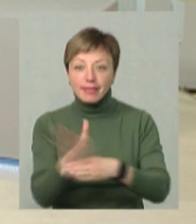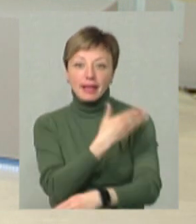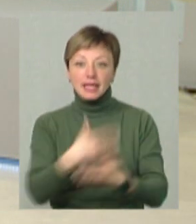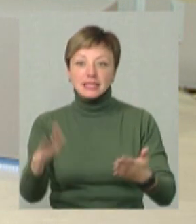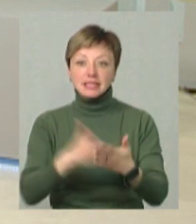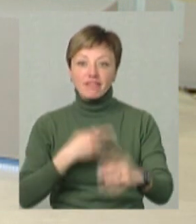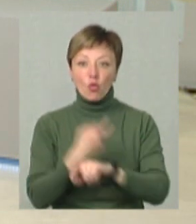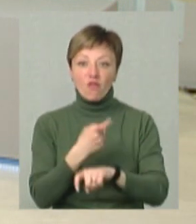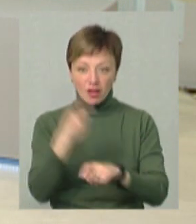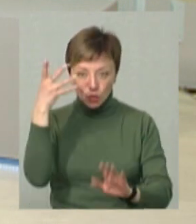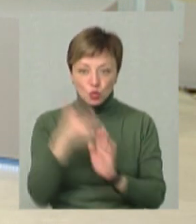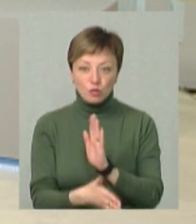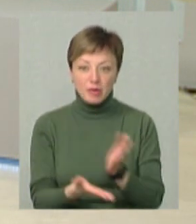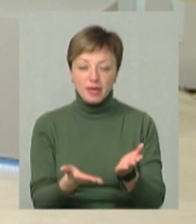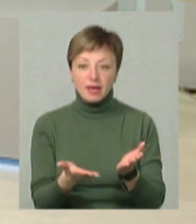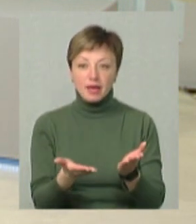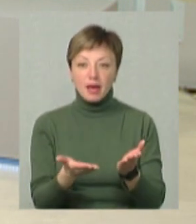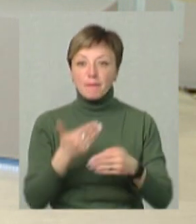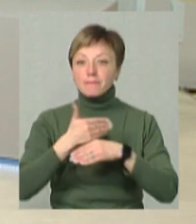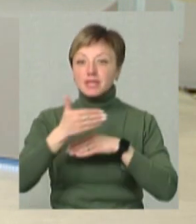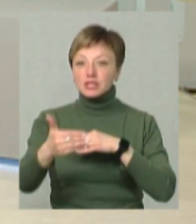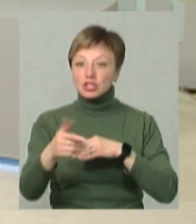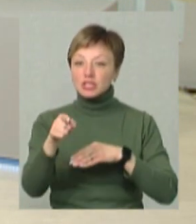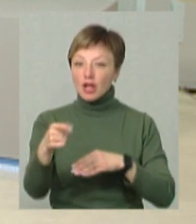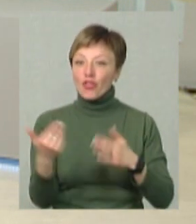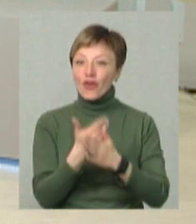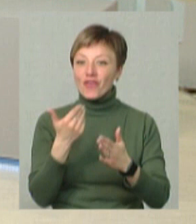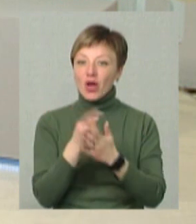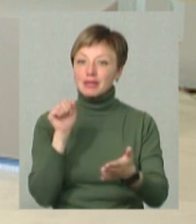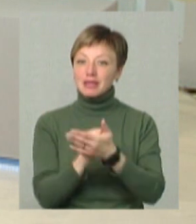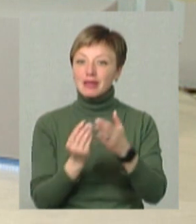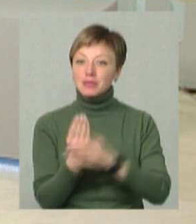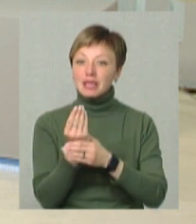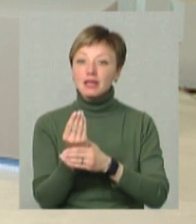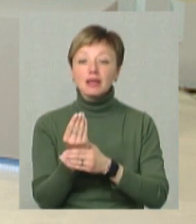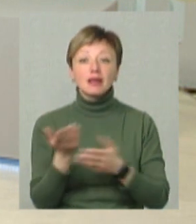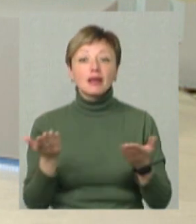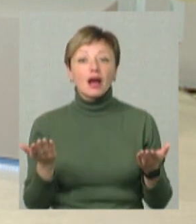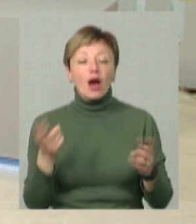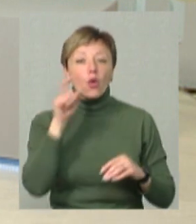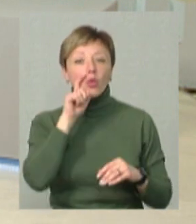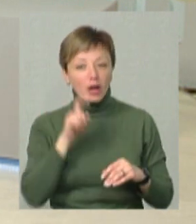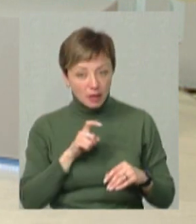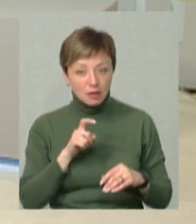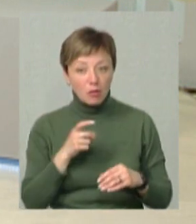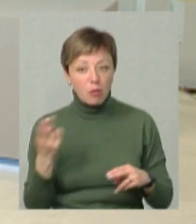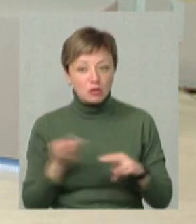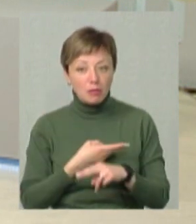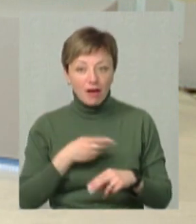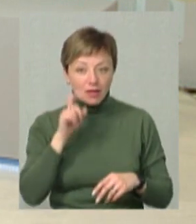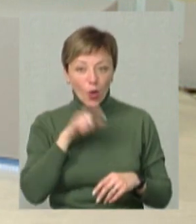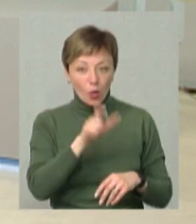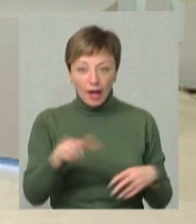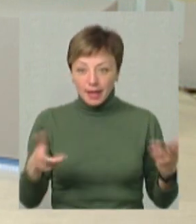денацифікувати. В розумінні, як пізніше в РІА Новості одні статті написали, ну, Україну позбавити